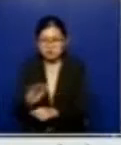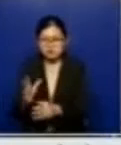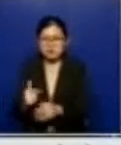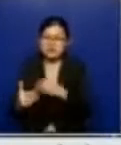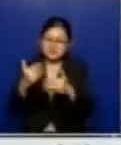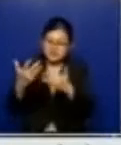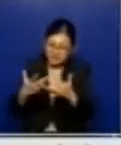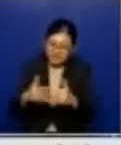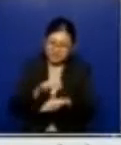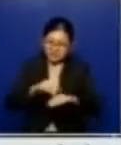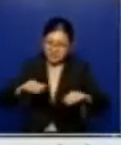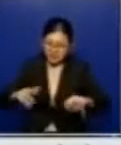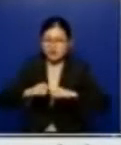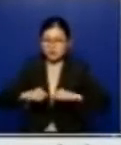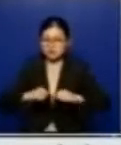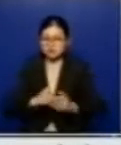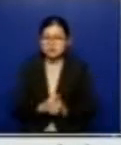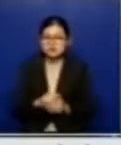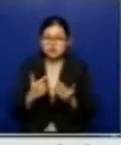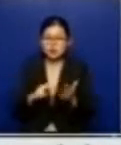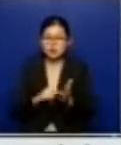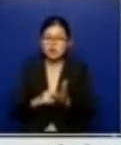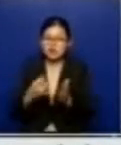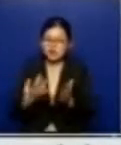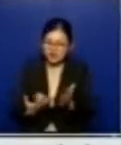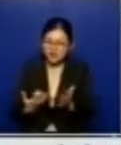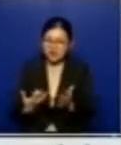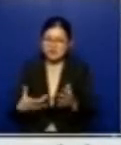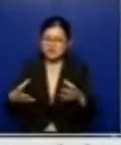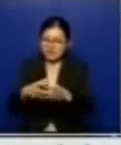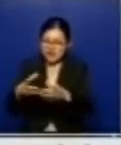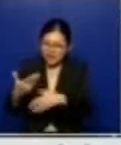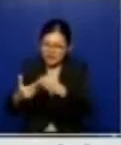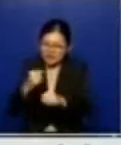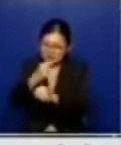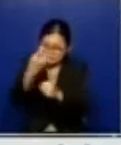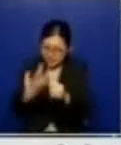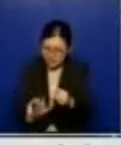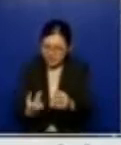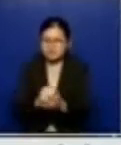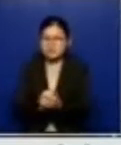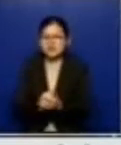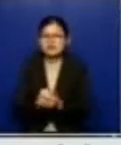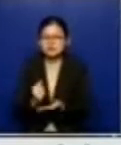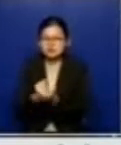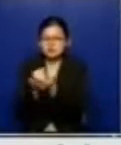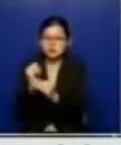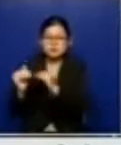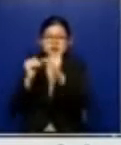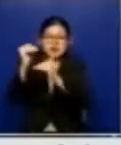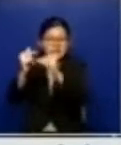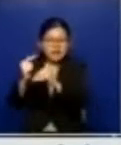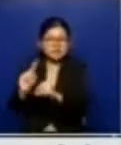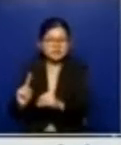การเด็กและเยาวชนน่ะที่เป็นชิ้นเป็นอันเนี่ยคืออะไรสร้างสรรค์เยาวชนของชาติได้มากแค่ไหนกับเงิน 1,000 ล้าน